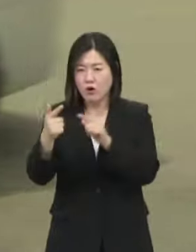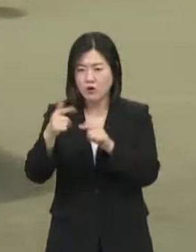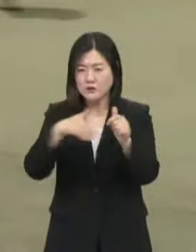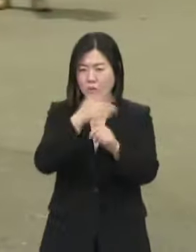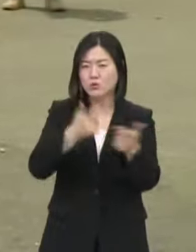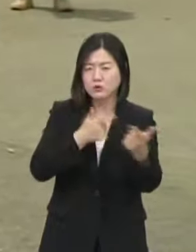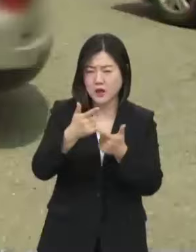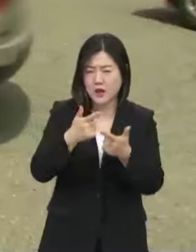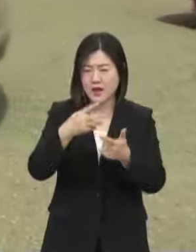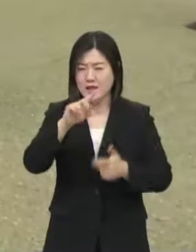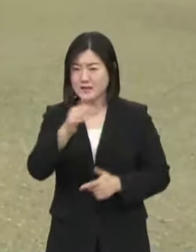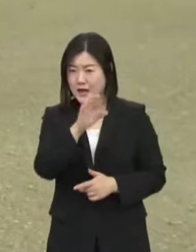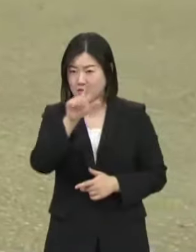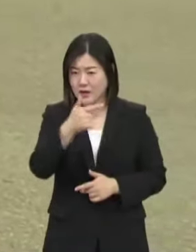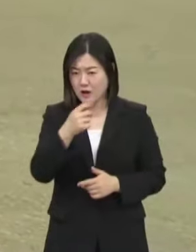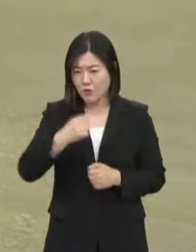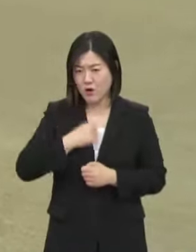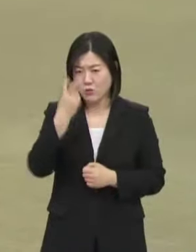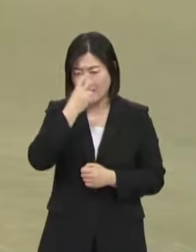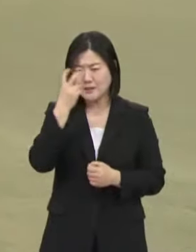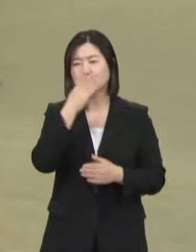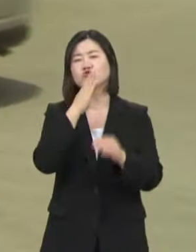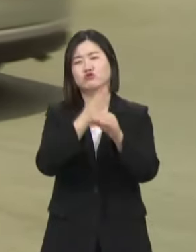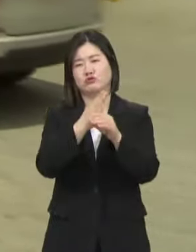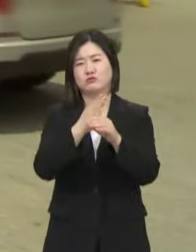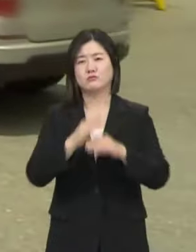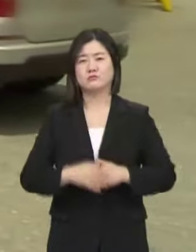안전통제 탄약과 병력 관리 등을 살피고 있습니다